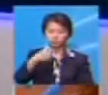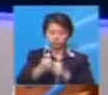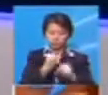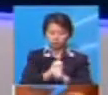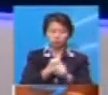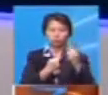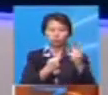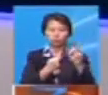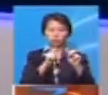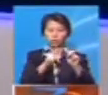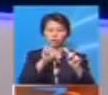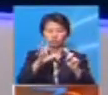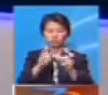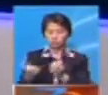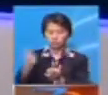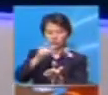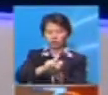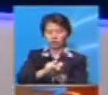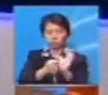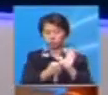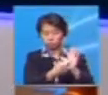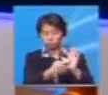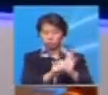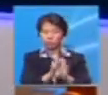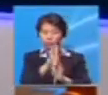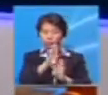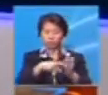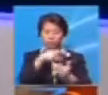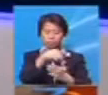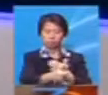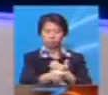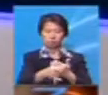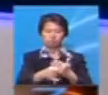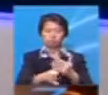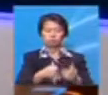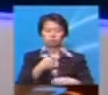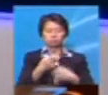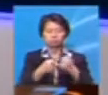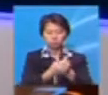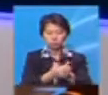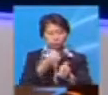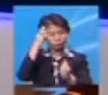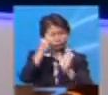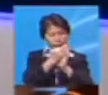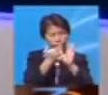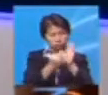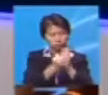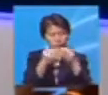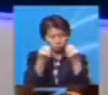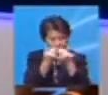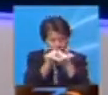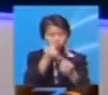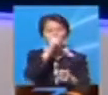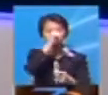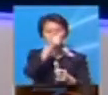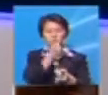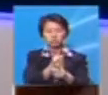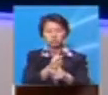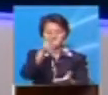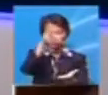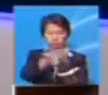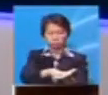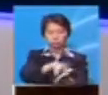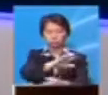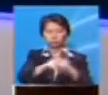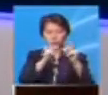tahun 2015. Laporan itu akan menunjukkan prestasi program transformasi berasaskan fakta dan perangkaan sebenar serta diiktiraf